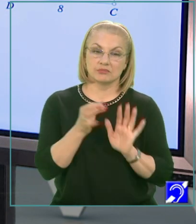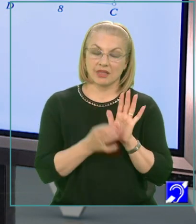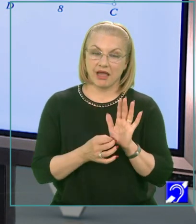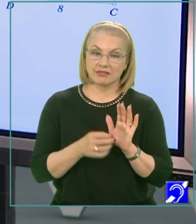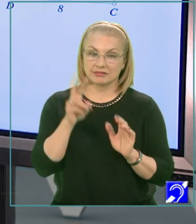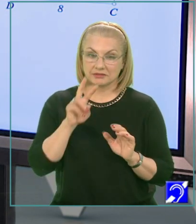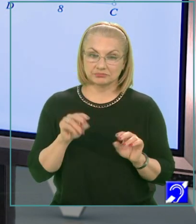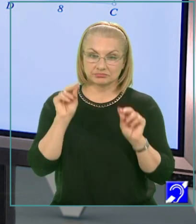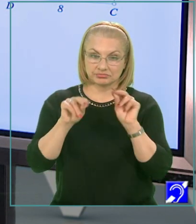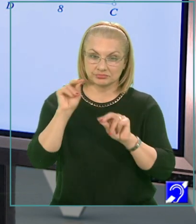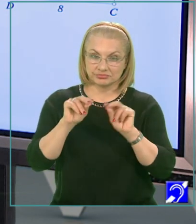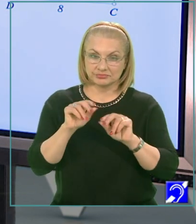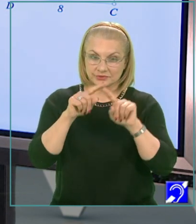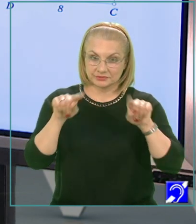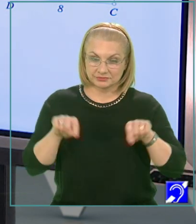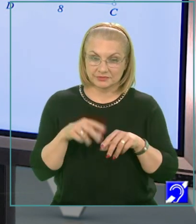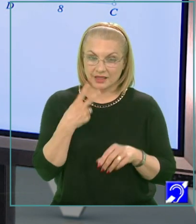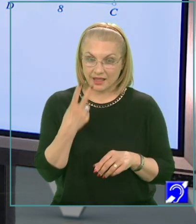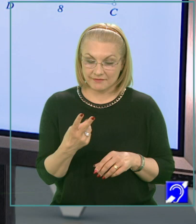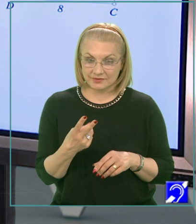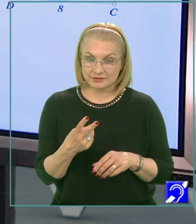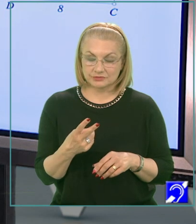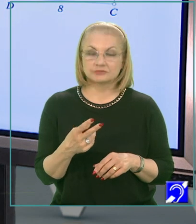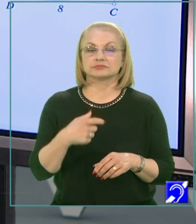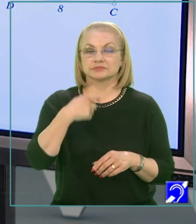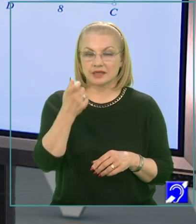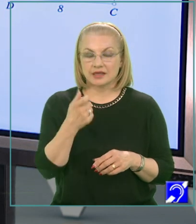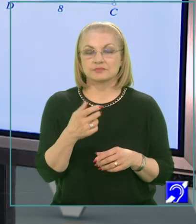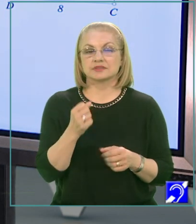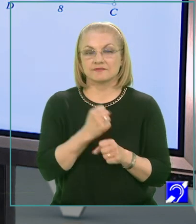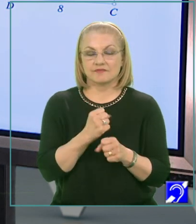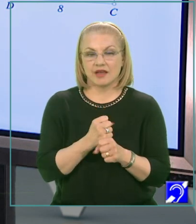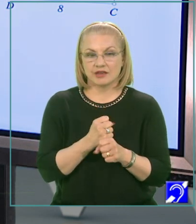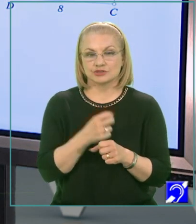pe figură, că ele să ne sugereze anumite relații,